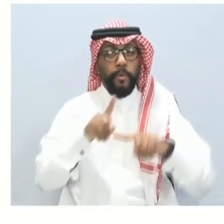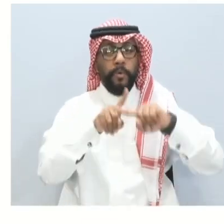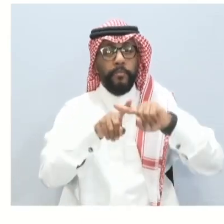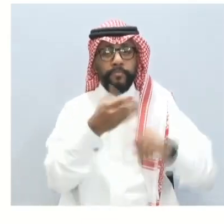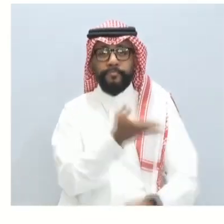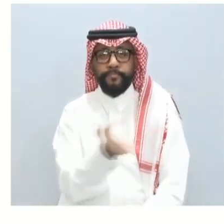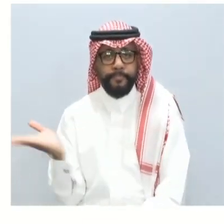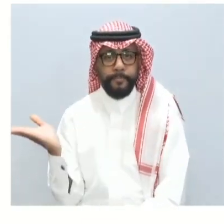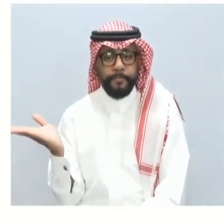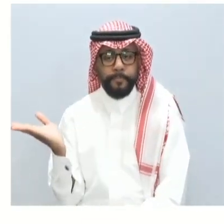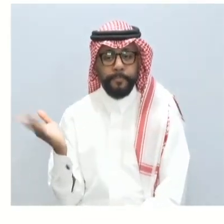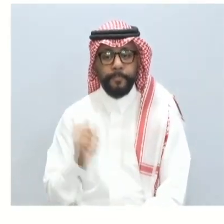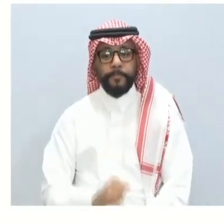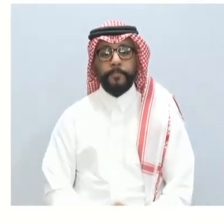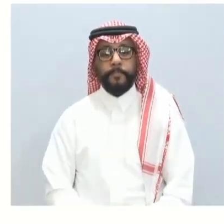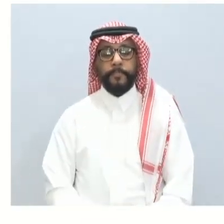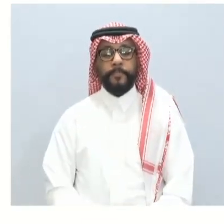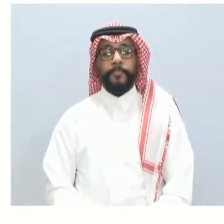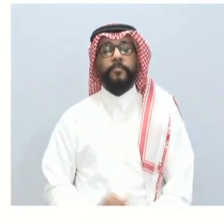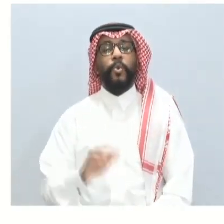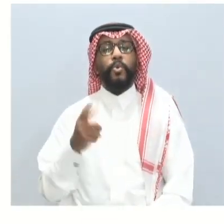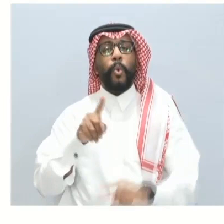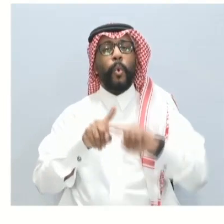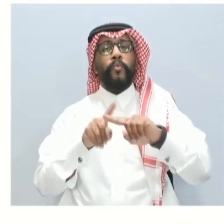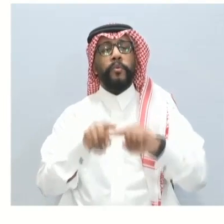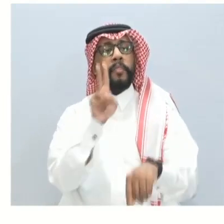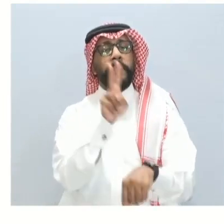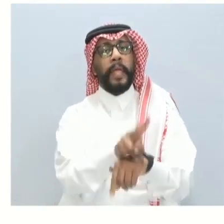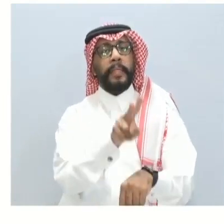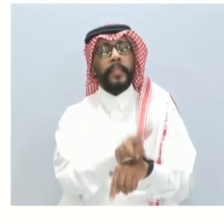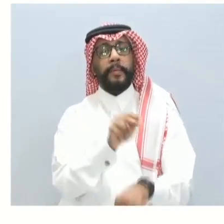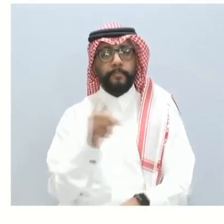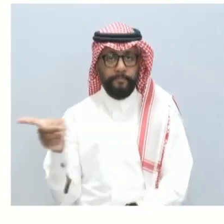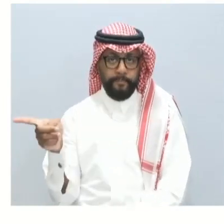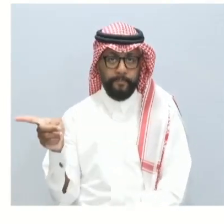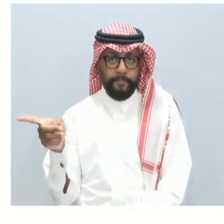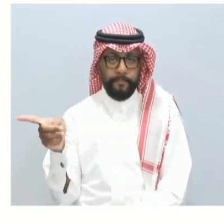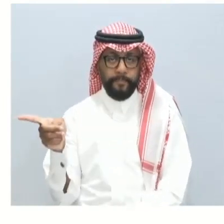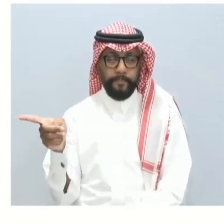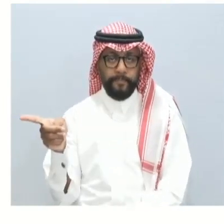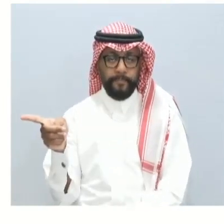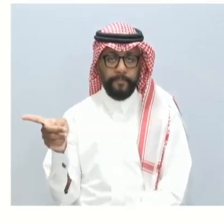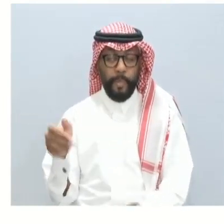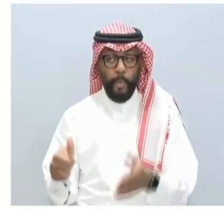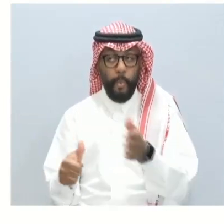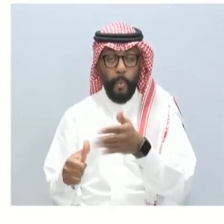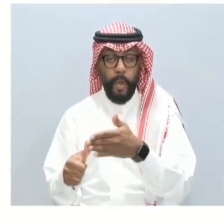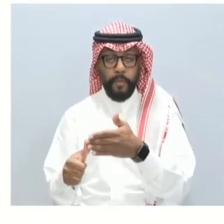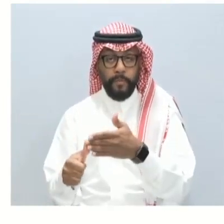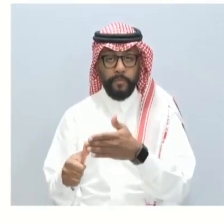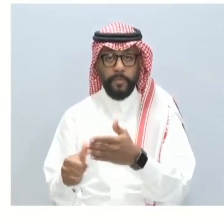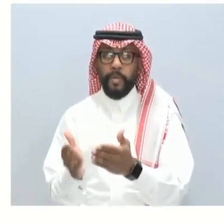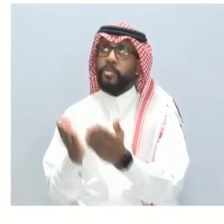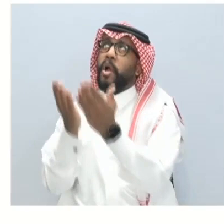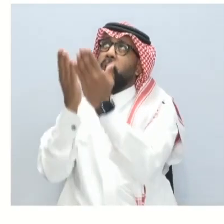اقسام الكفر كفر التكذيب كفر التكذيب هذا القسم الاول نسال الله